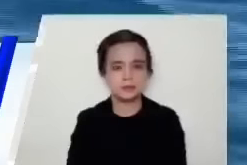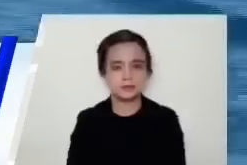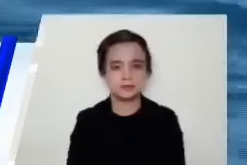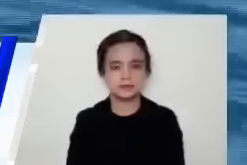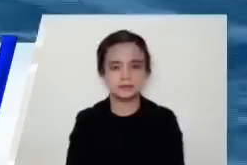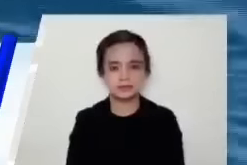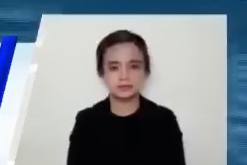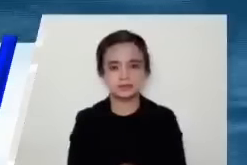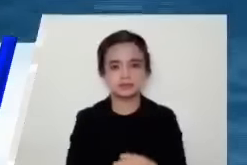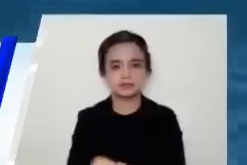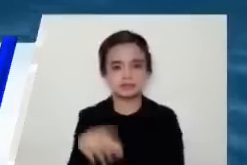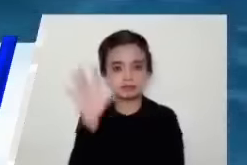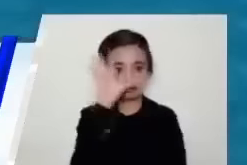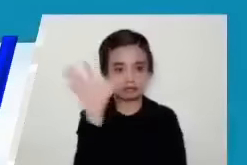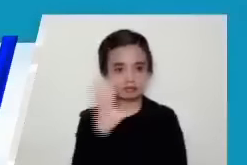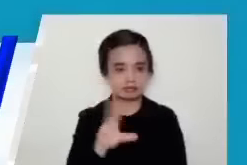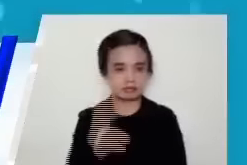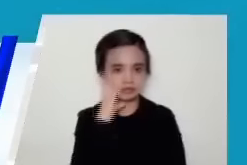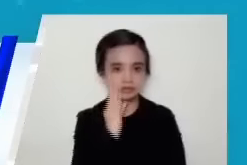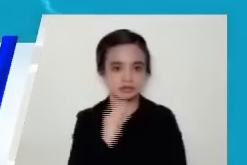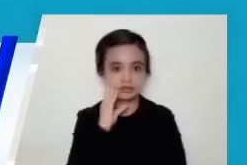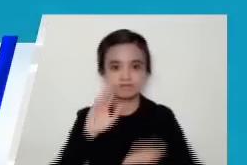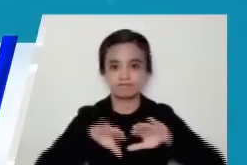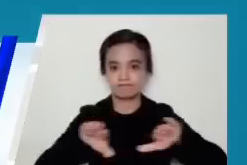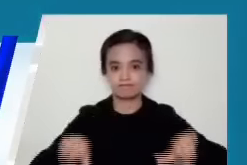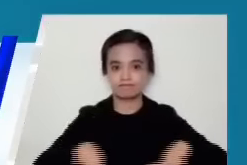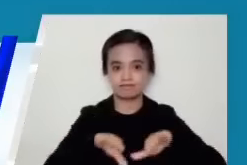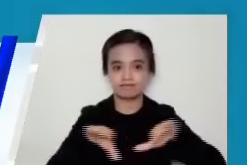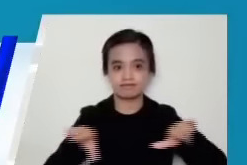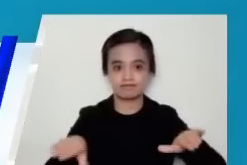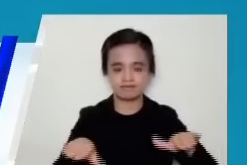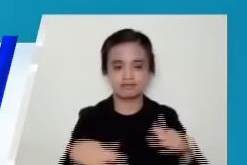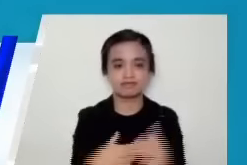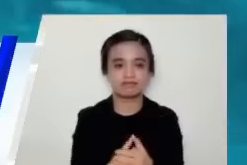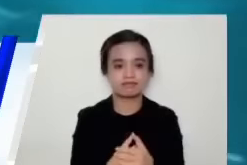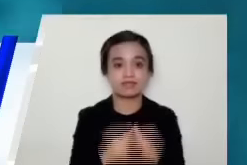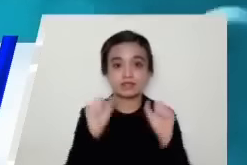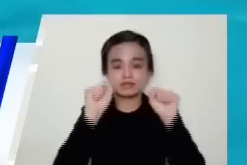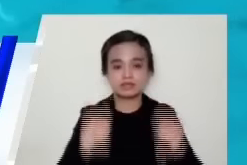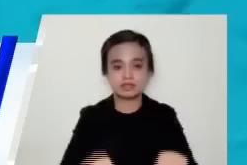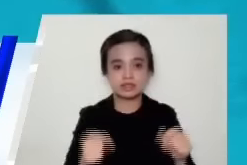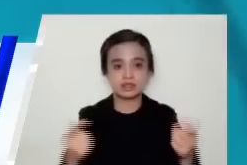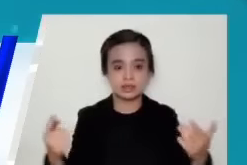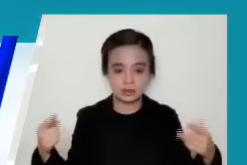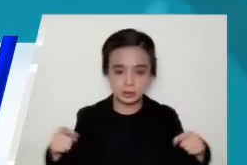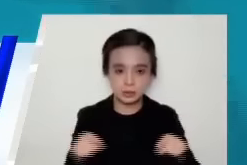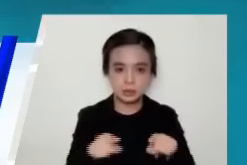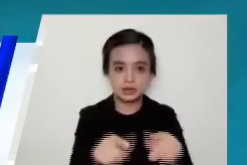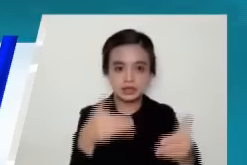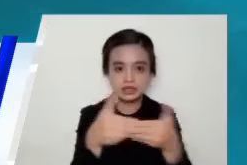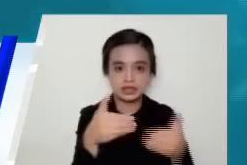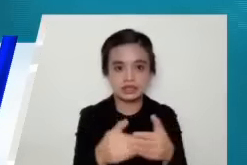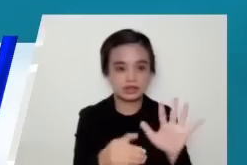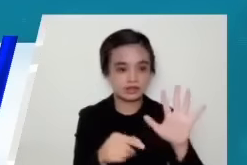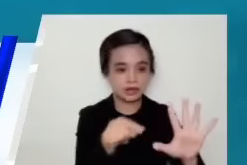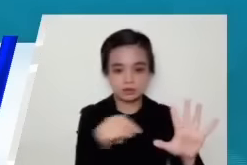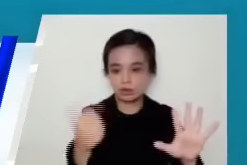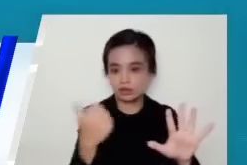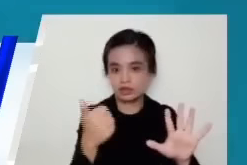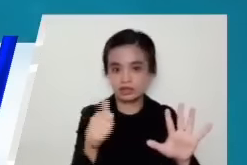Kakaibang swimming experience naman ang bentahe ng Bayan ng Lila. Pwede kang makisabay at makalapit sa 5 hanggang 10 whale shark